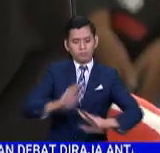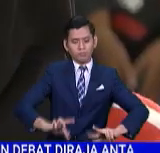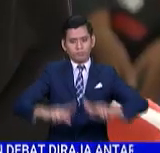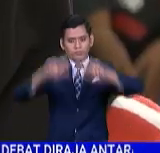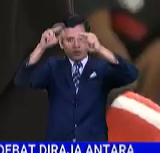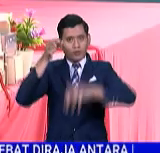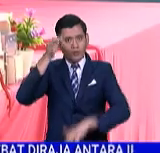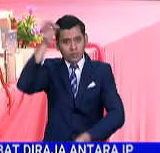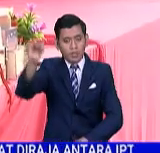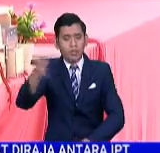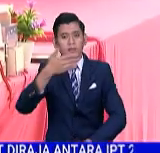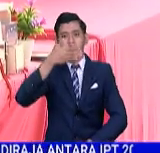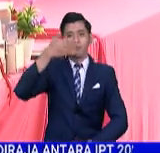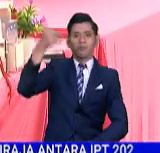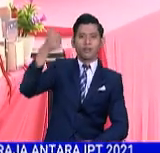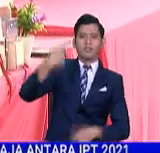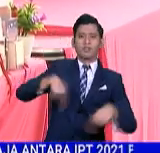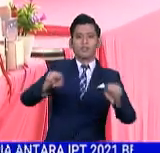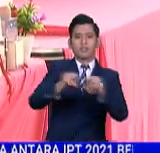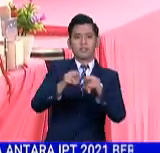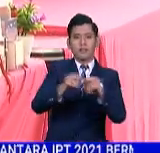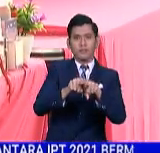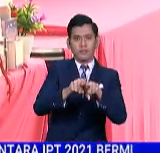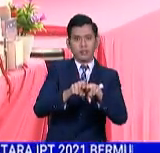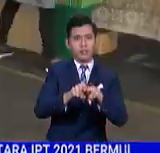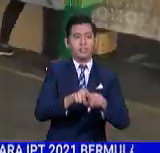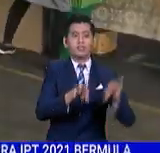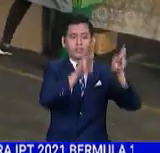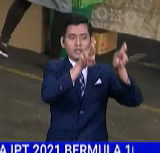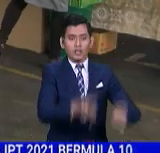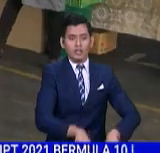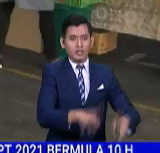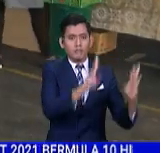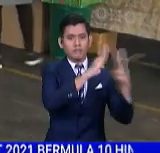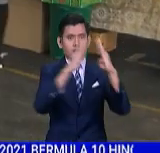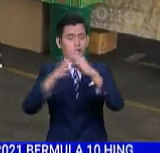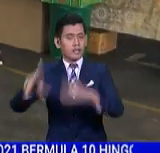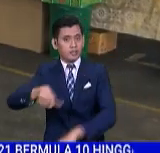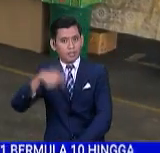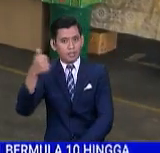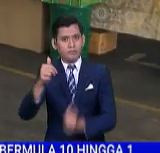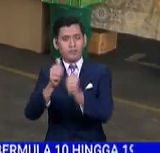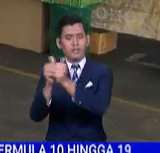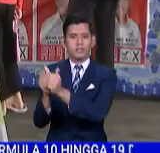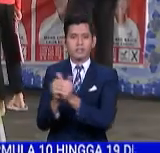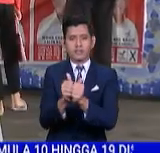depan yang lebih baik sama seperti warga kota. Bersama juru